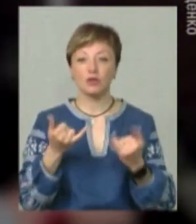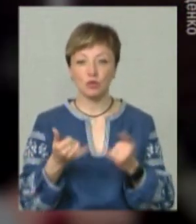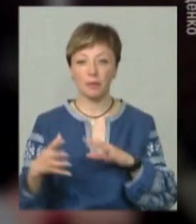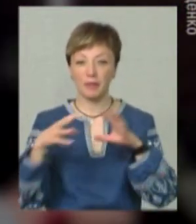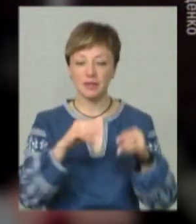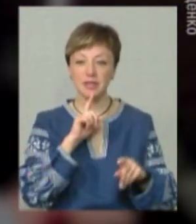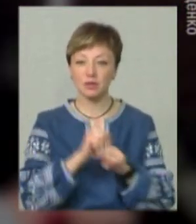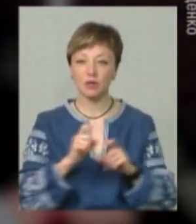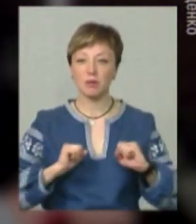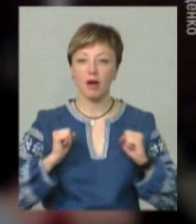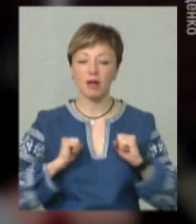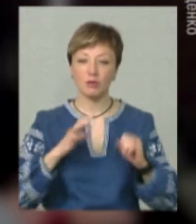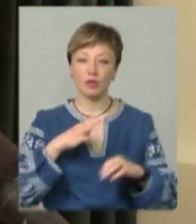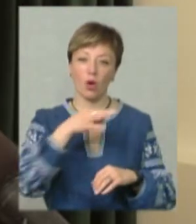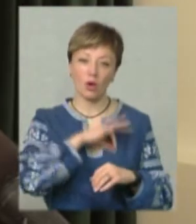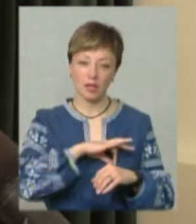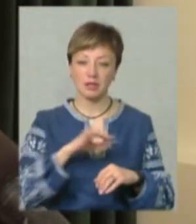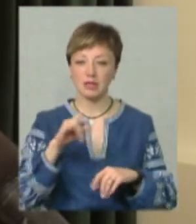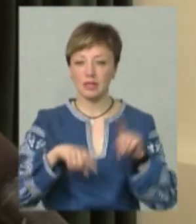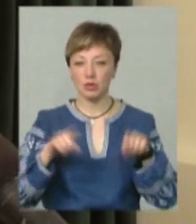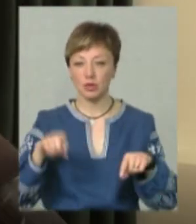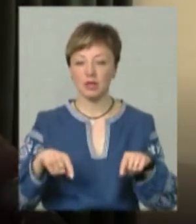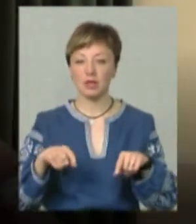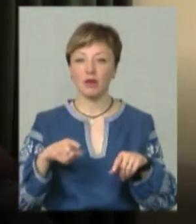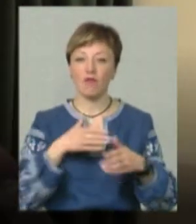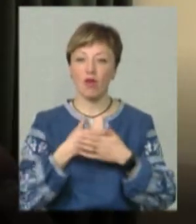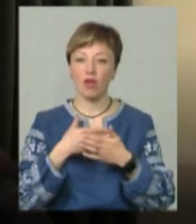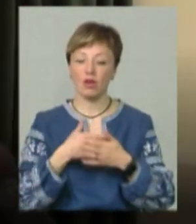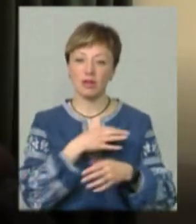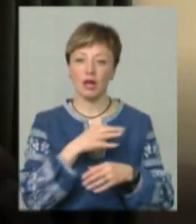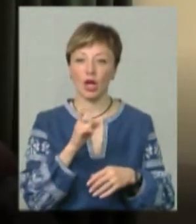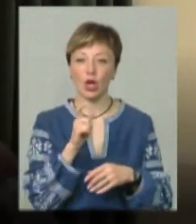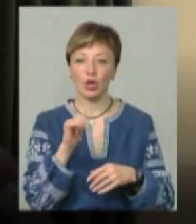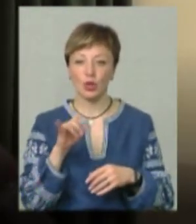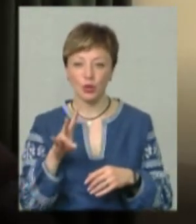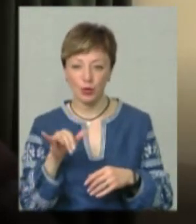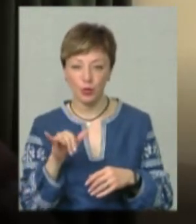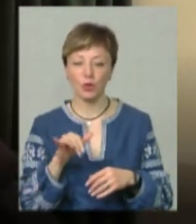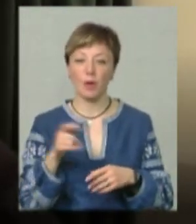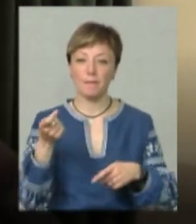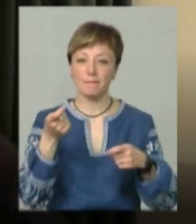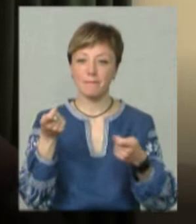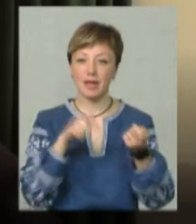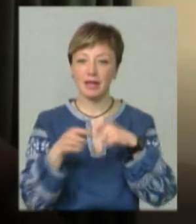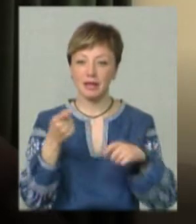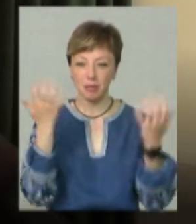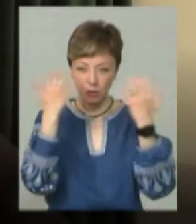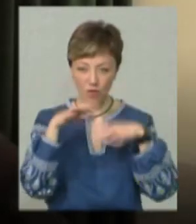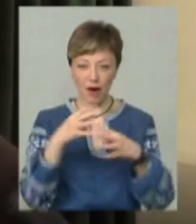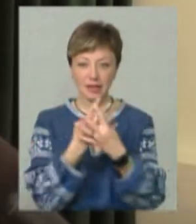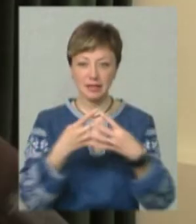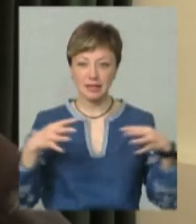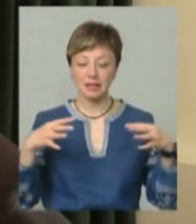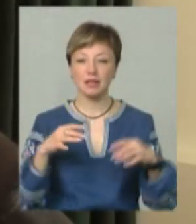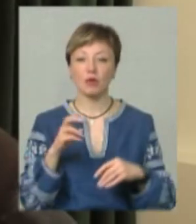з сестрою намагалися трохи бути корисними, іноді їздили волонтерити в ХНУ, плели маскувальні сітки,